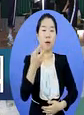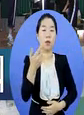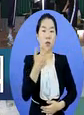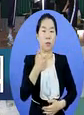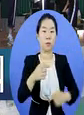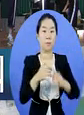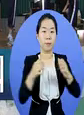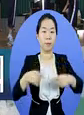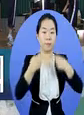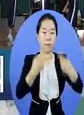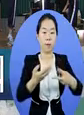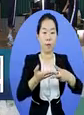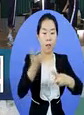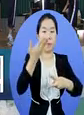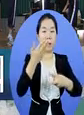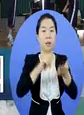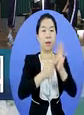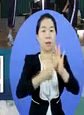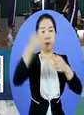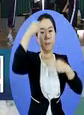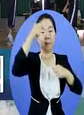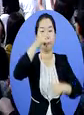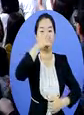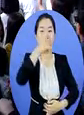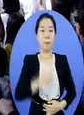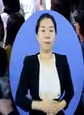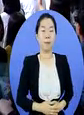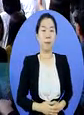동아리연합회 3기 상반기 발표회를 열었습니다.